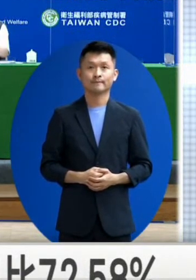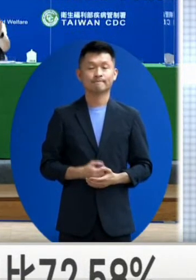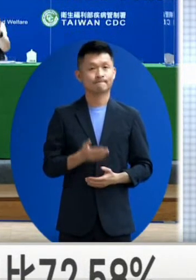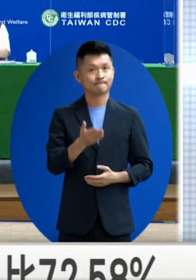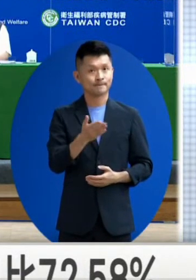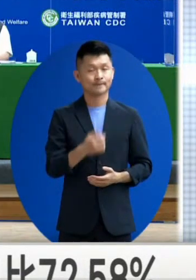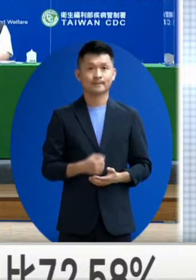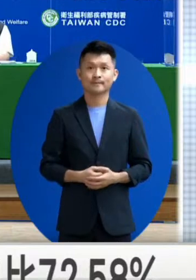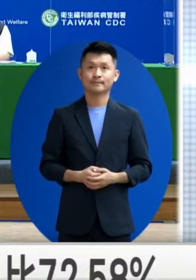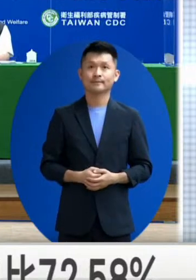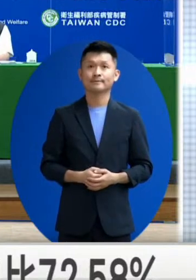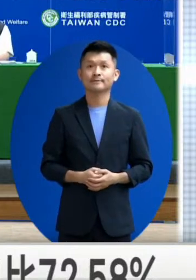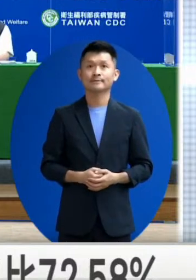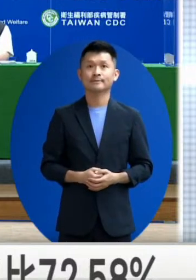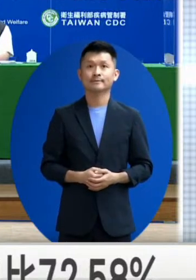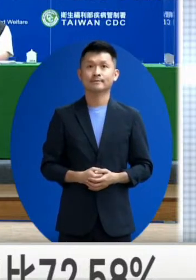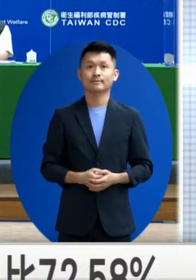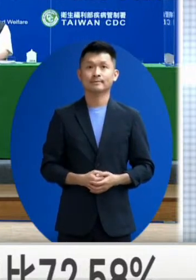好，还没有冷静。